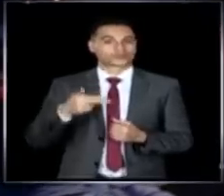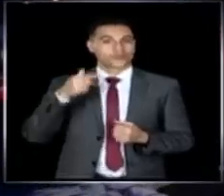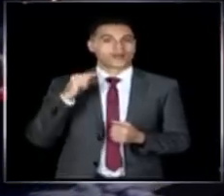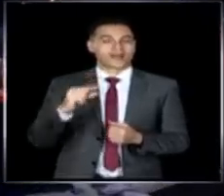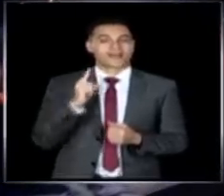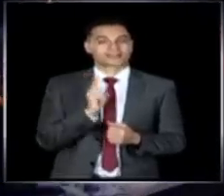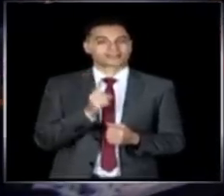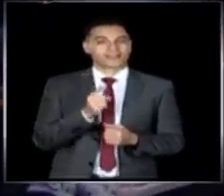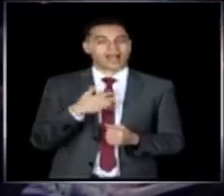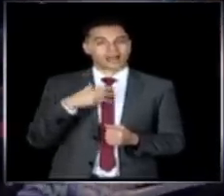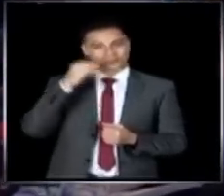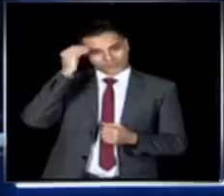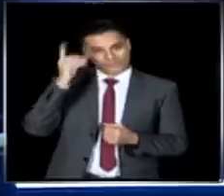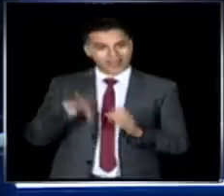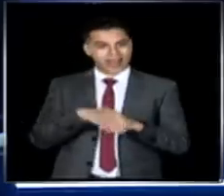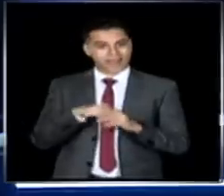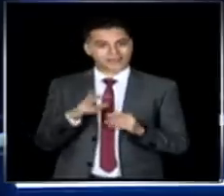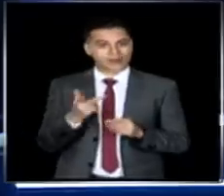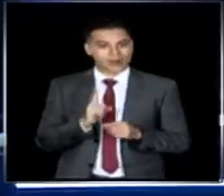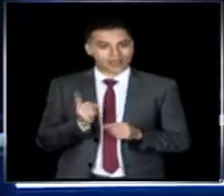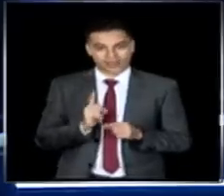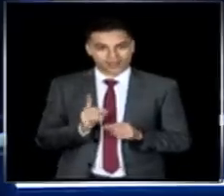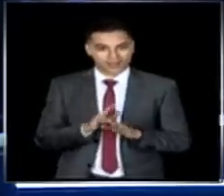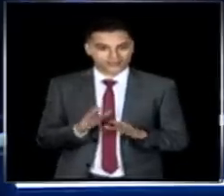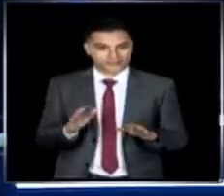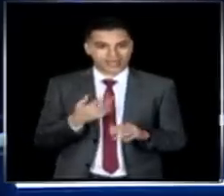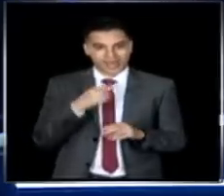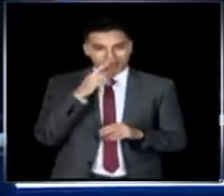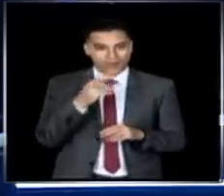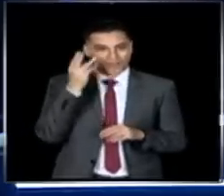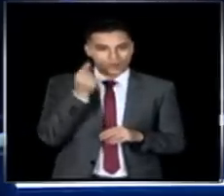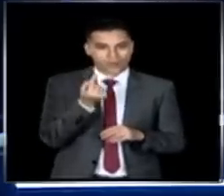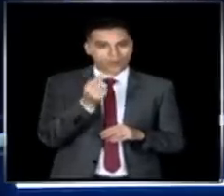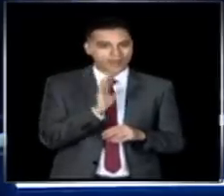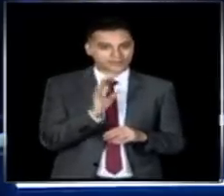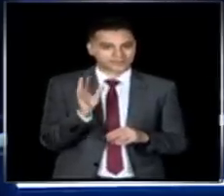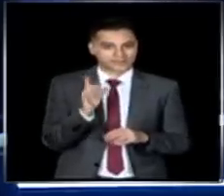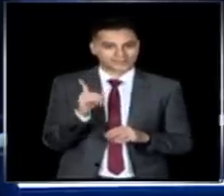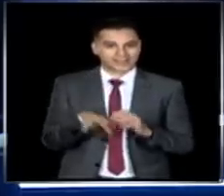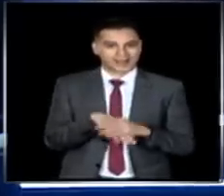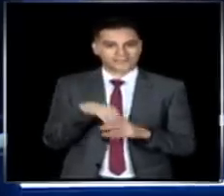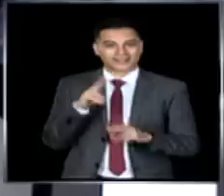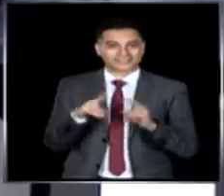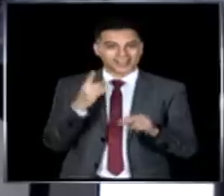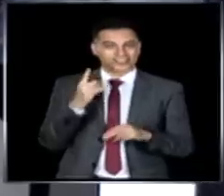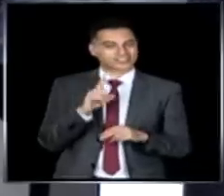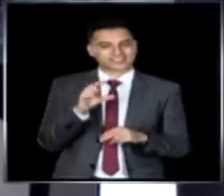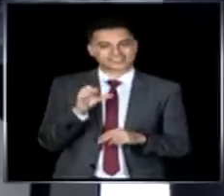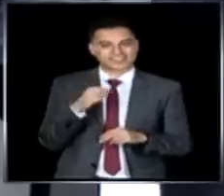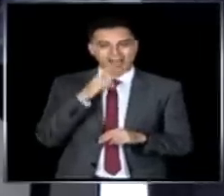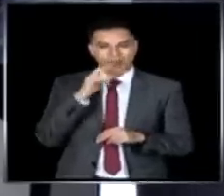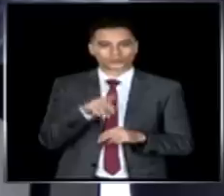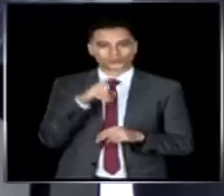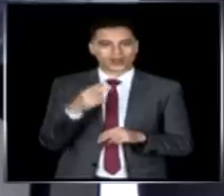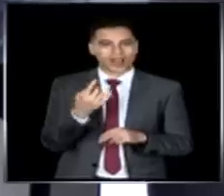سعاد، عايز تعرفي هادي عمل ايه ولا لا؟ لا. طب ممكن اقولك على معلومة واحدة؟ العشر اسئلة تاني. لا، ما